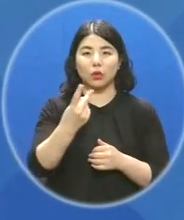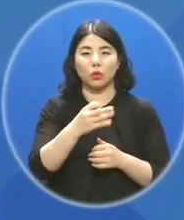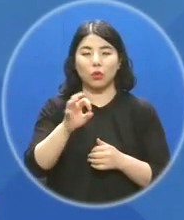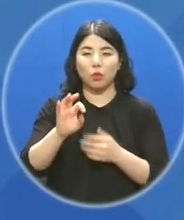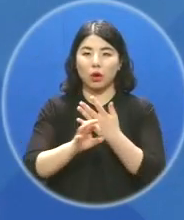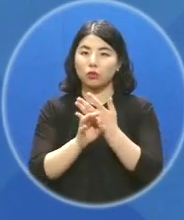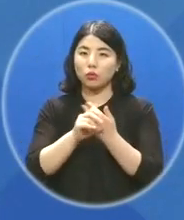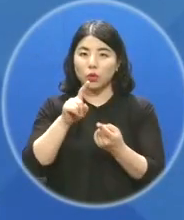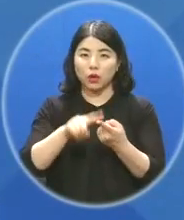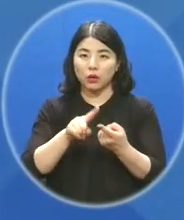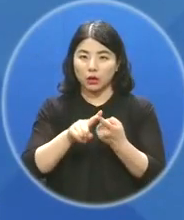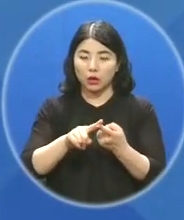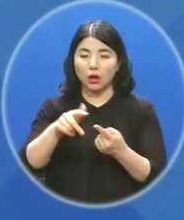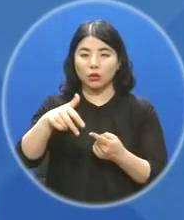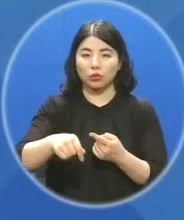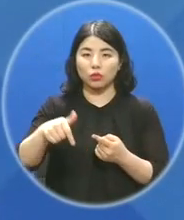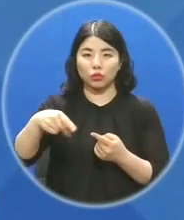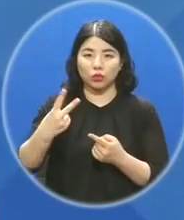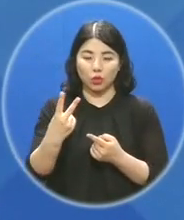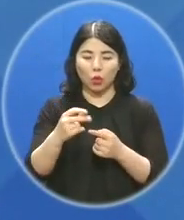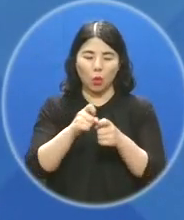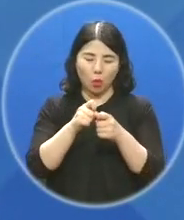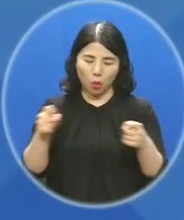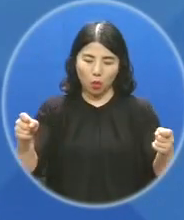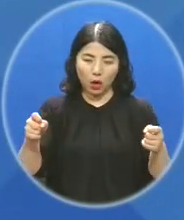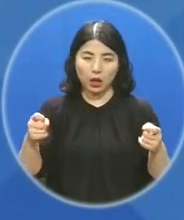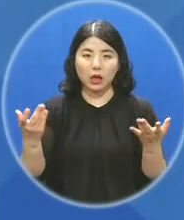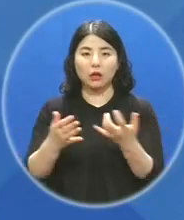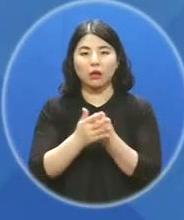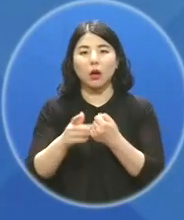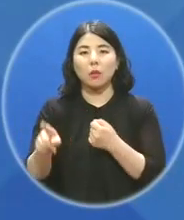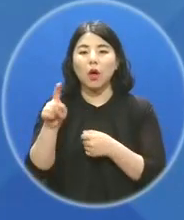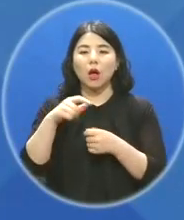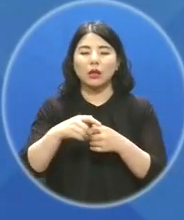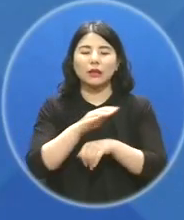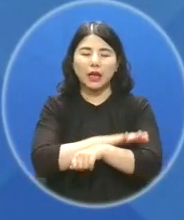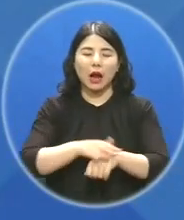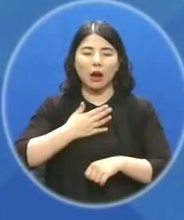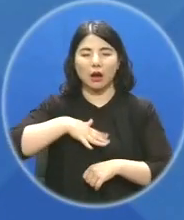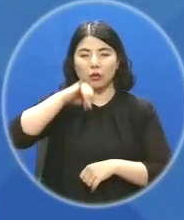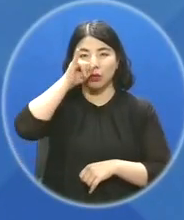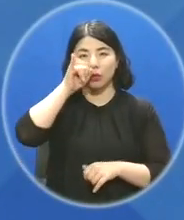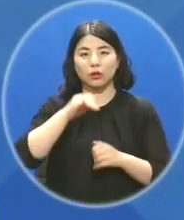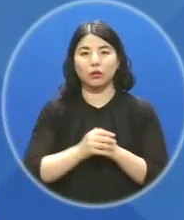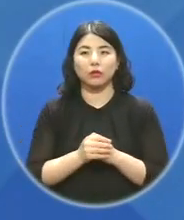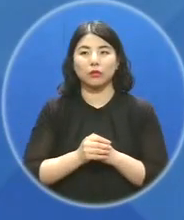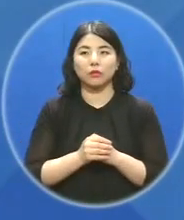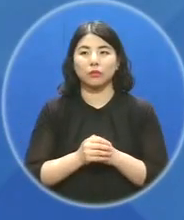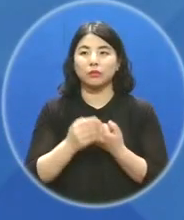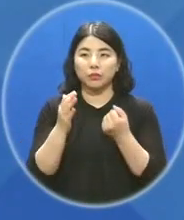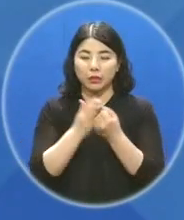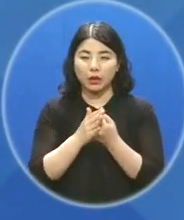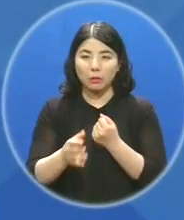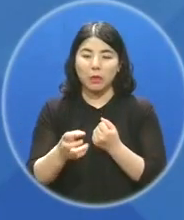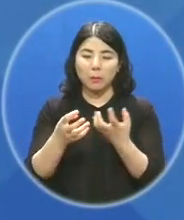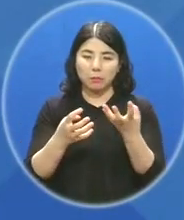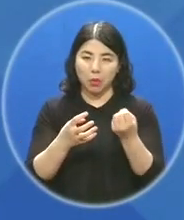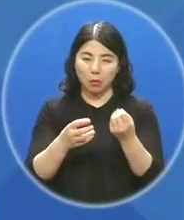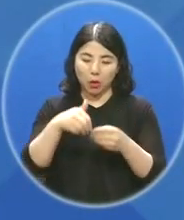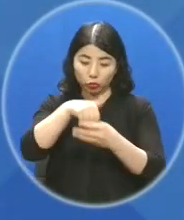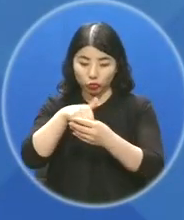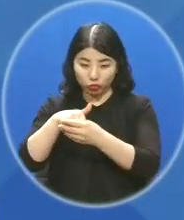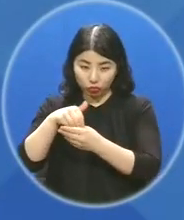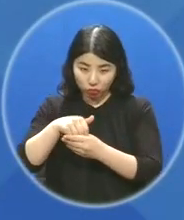후보에 대해서 주교들이 다년간 오랜 생활을 했기 때문에 속속들이 어느 정도 잘 알고 있어요. 그렇기 때문에 이제 몇 번 투표를